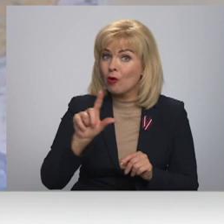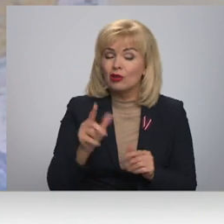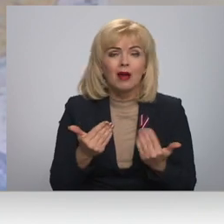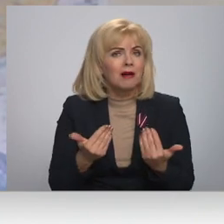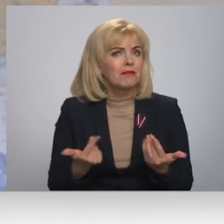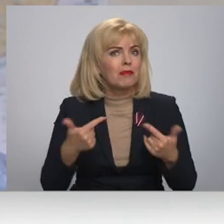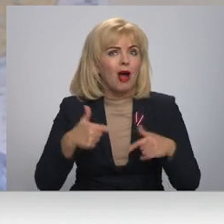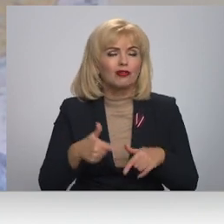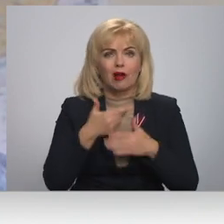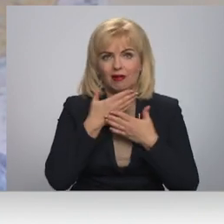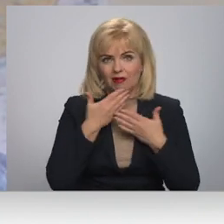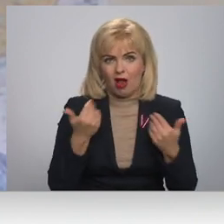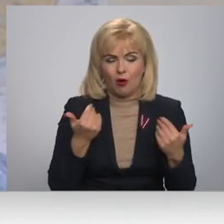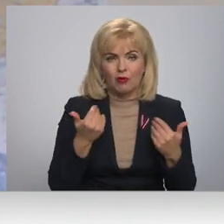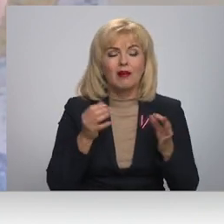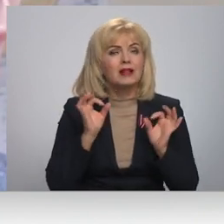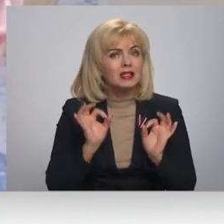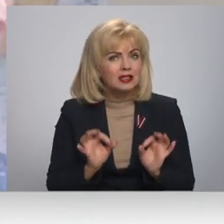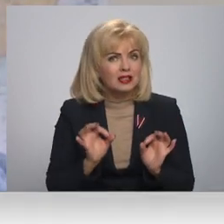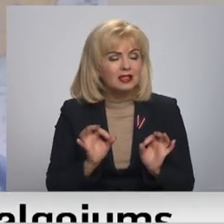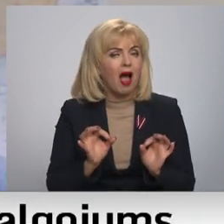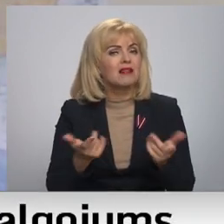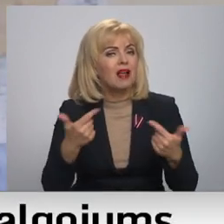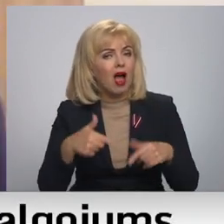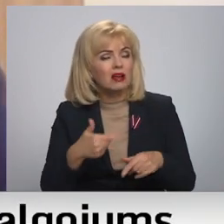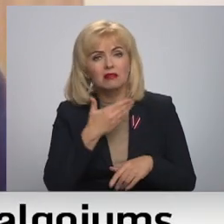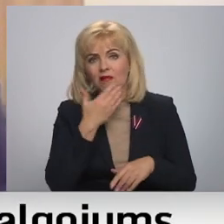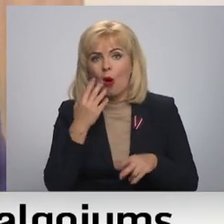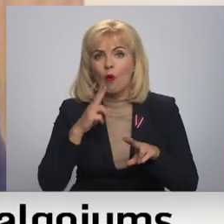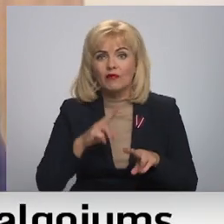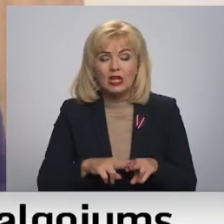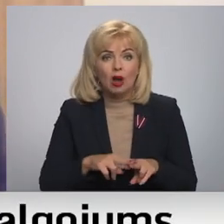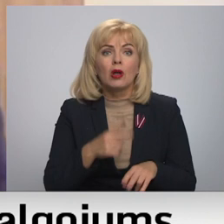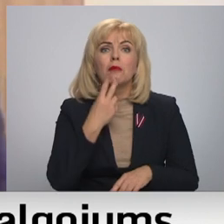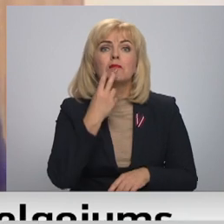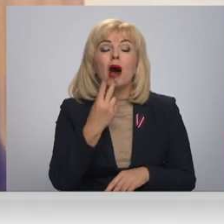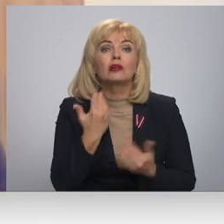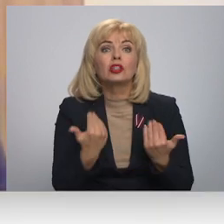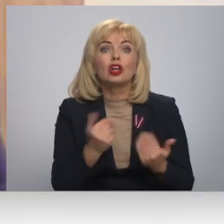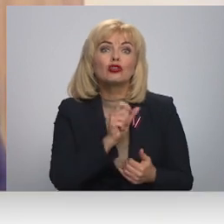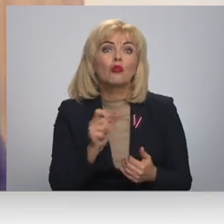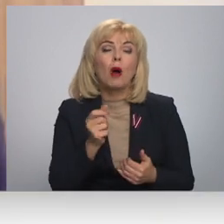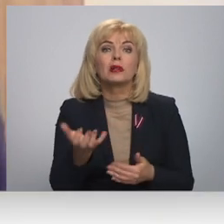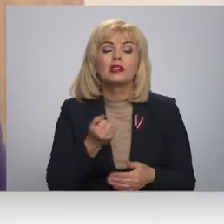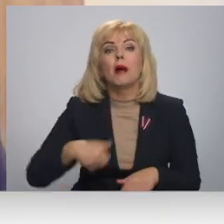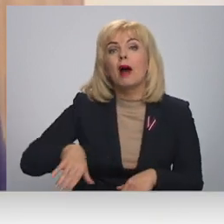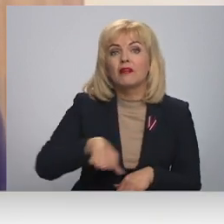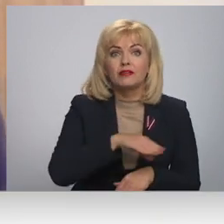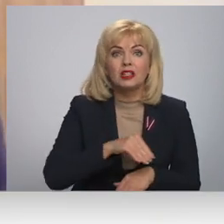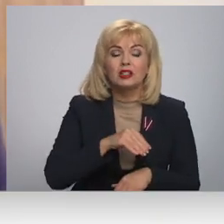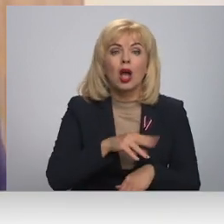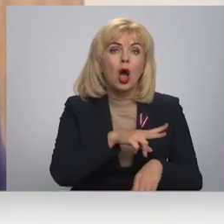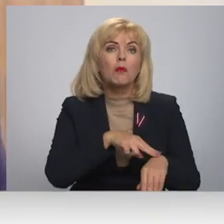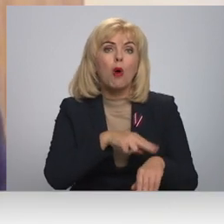pašlaik nav īstais ne laiks, ne vieta. Pastīties, cik šobrīd saņem visi